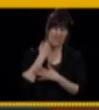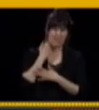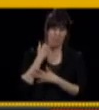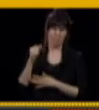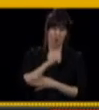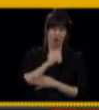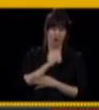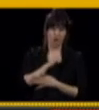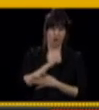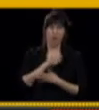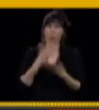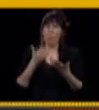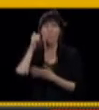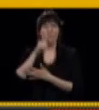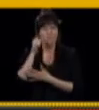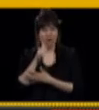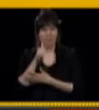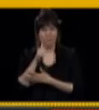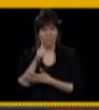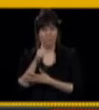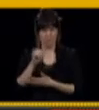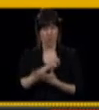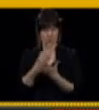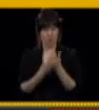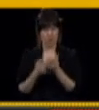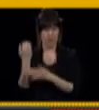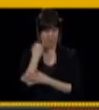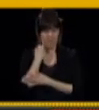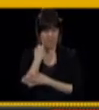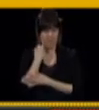qui sont victimes de violences conjugales